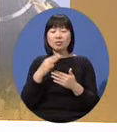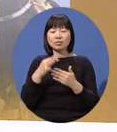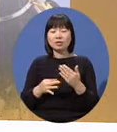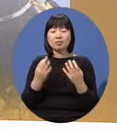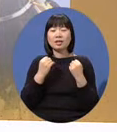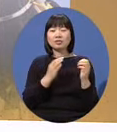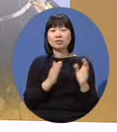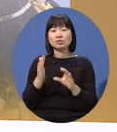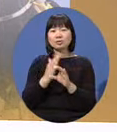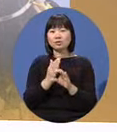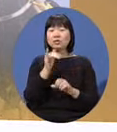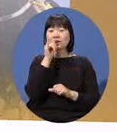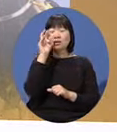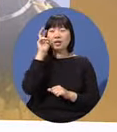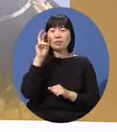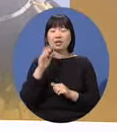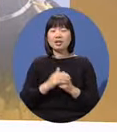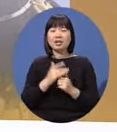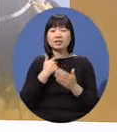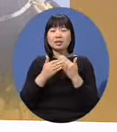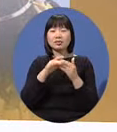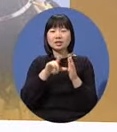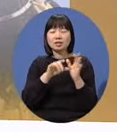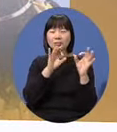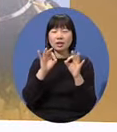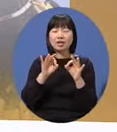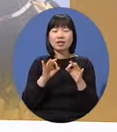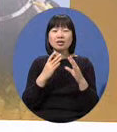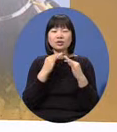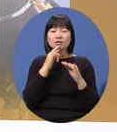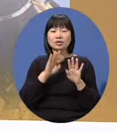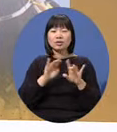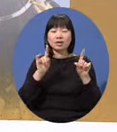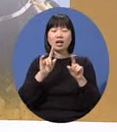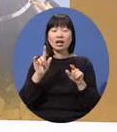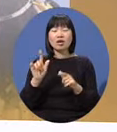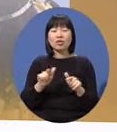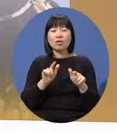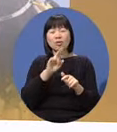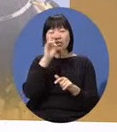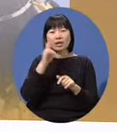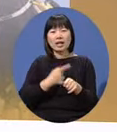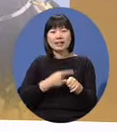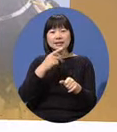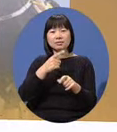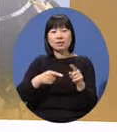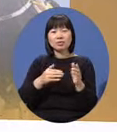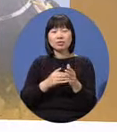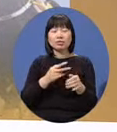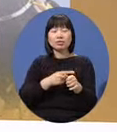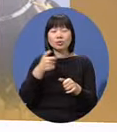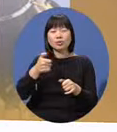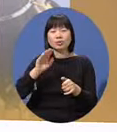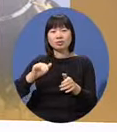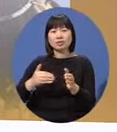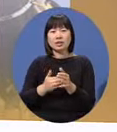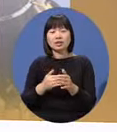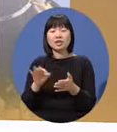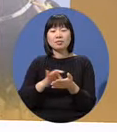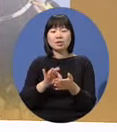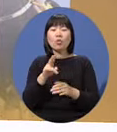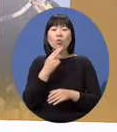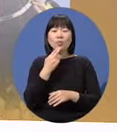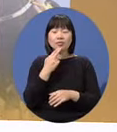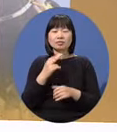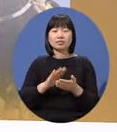프로그램도 많이 준비가 되어 있었는데요. 체험 시간은 토요일, 일요일 오후 1시 반부터 2시 50분까지고요. 역시 비용